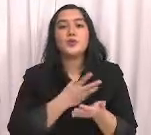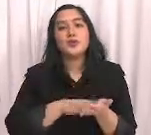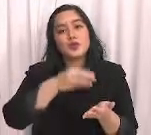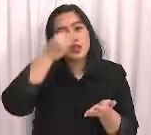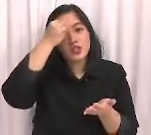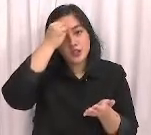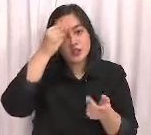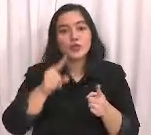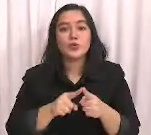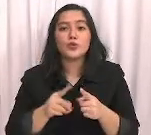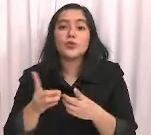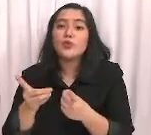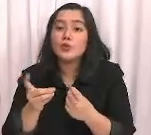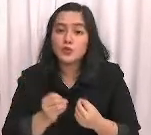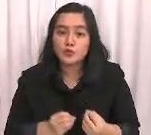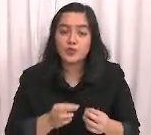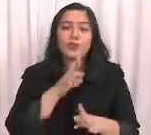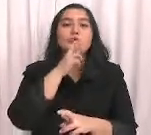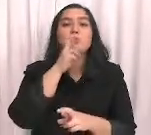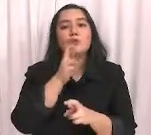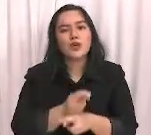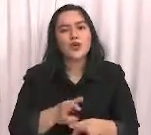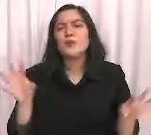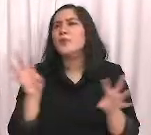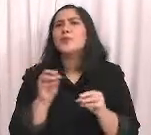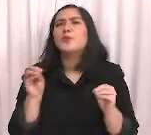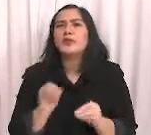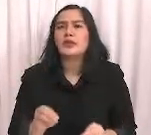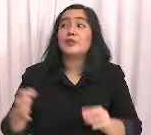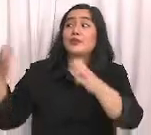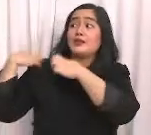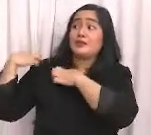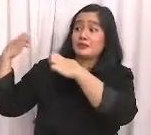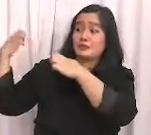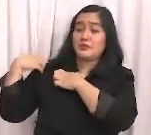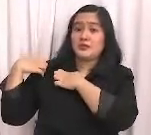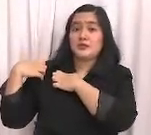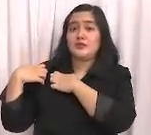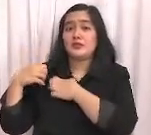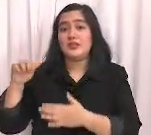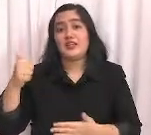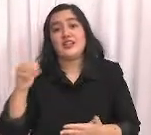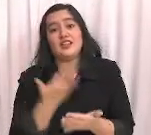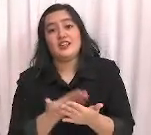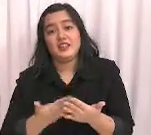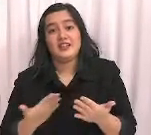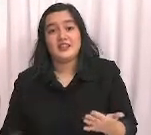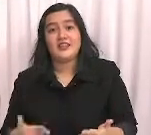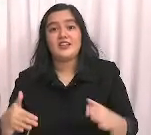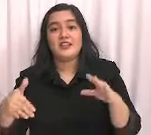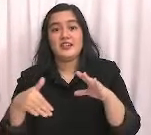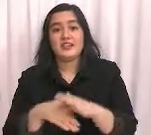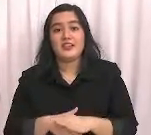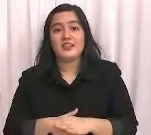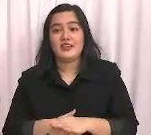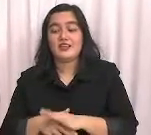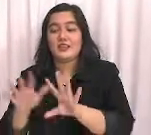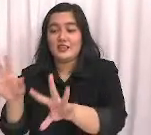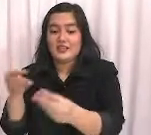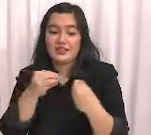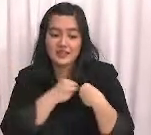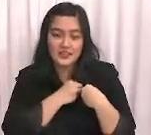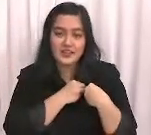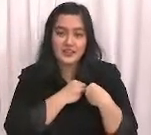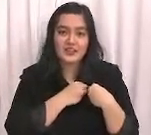kapalit. Amen. Kasi ito ang problema natin lagi, mga kapatid, na nakagisna natin sa bansang ito at